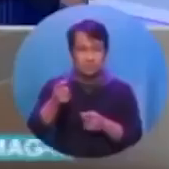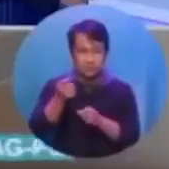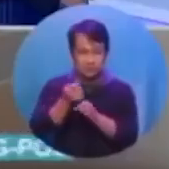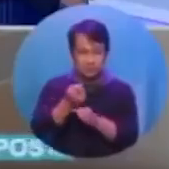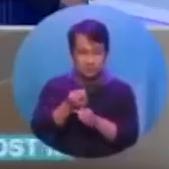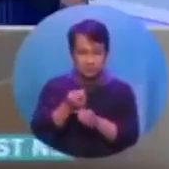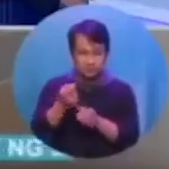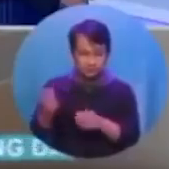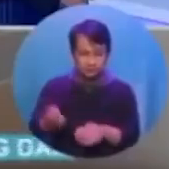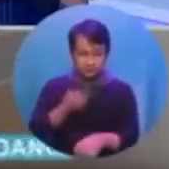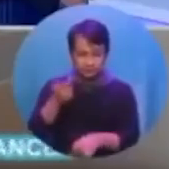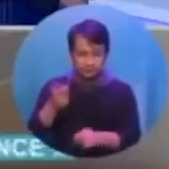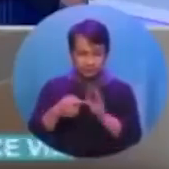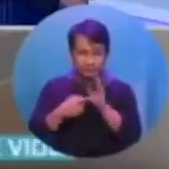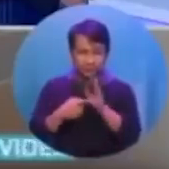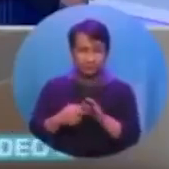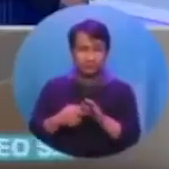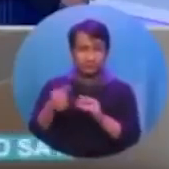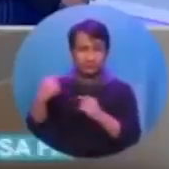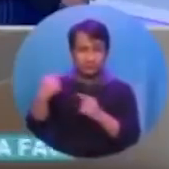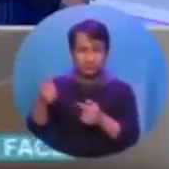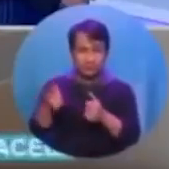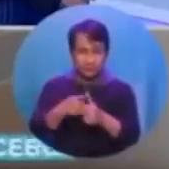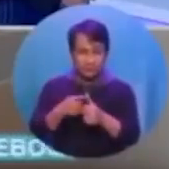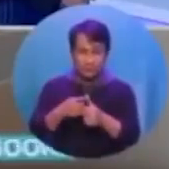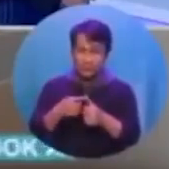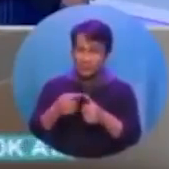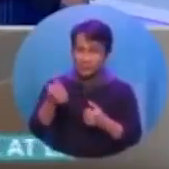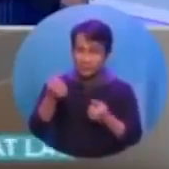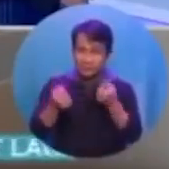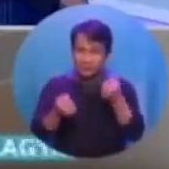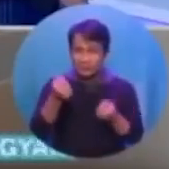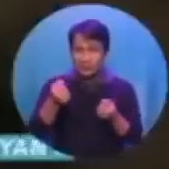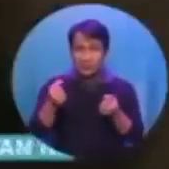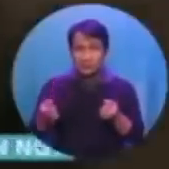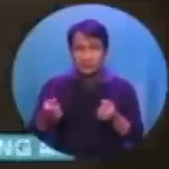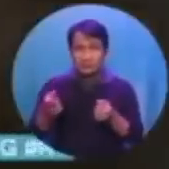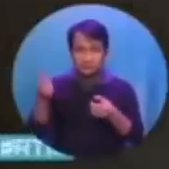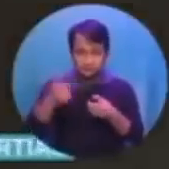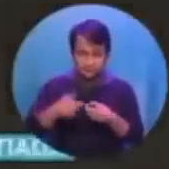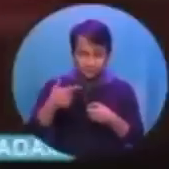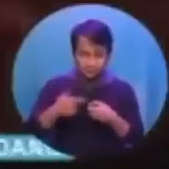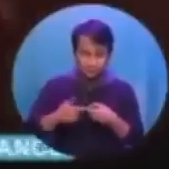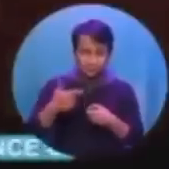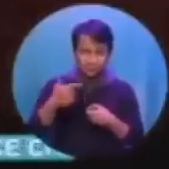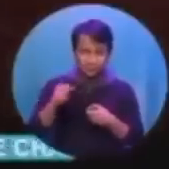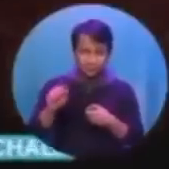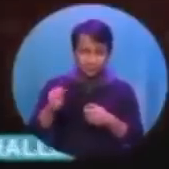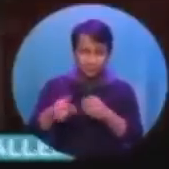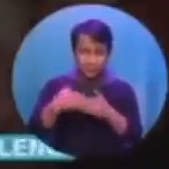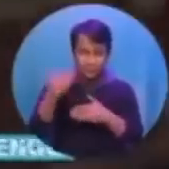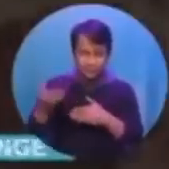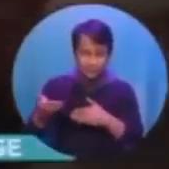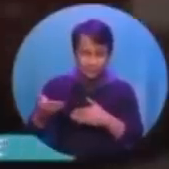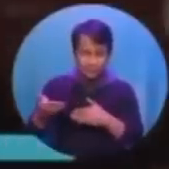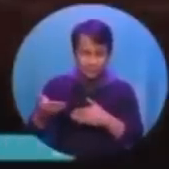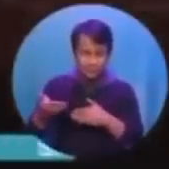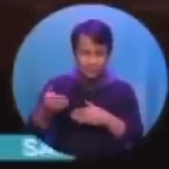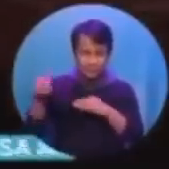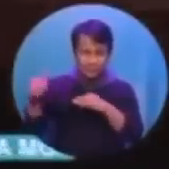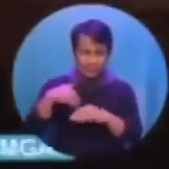yan? Noong una po, nag-drive sa mga... gasol po, Idol. Okay. Pagkatapos,